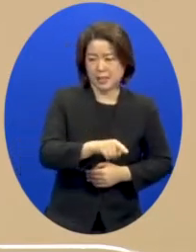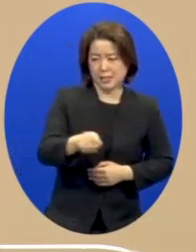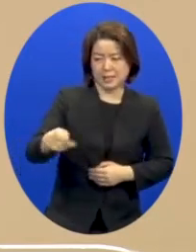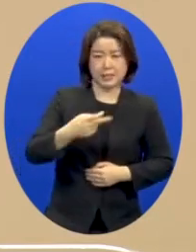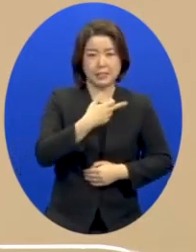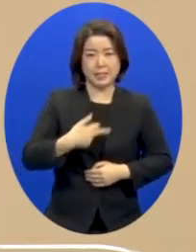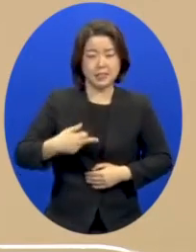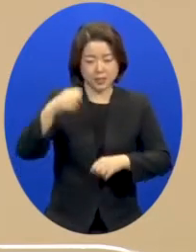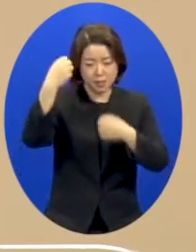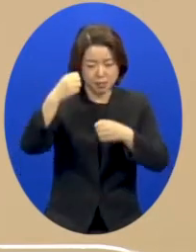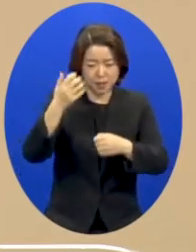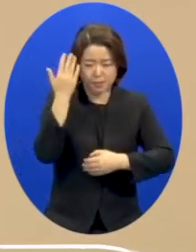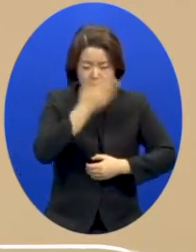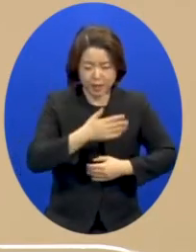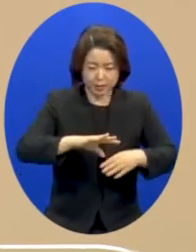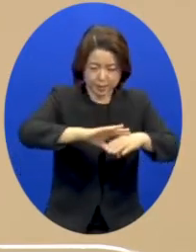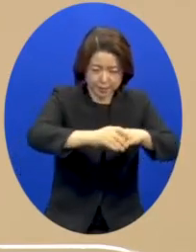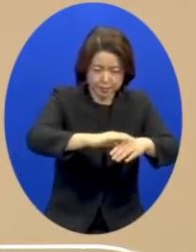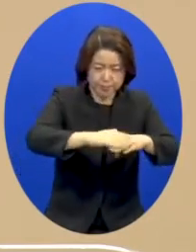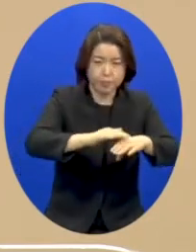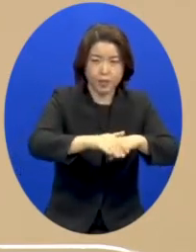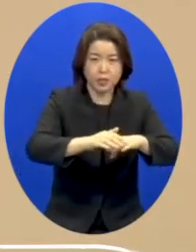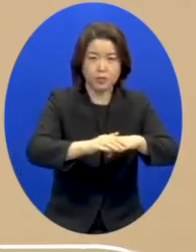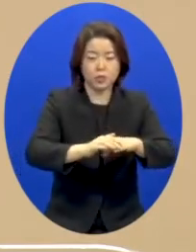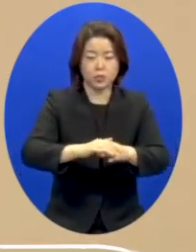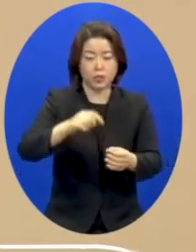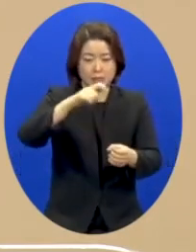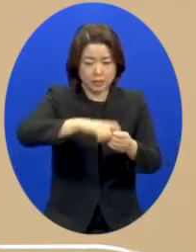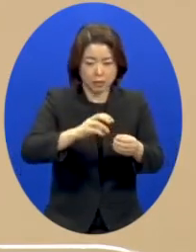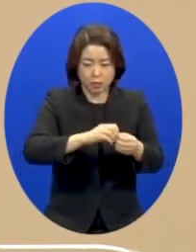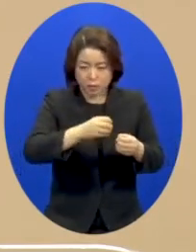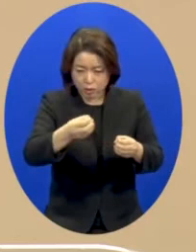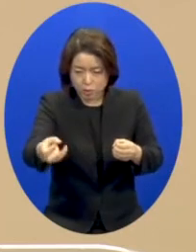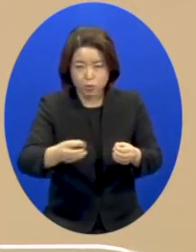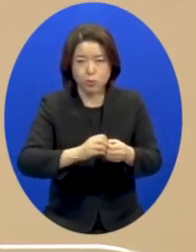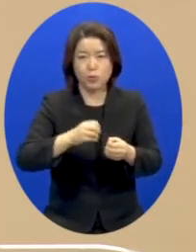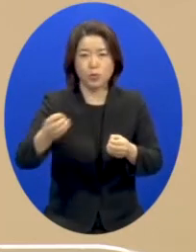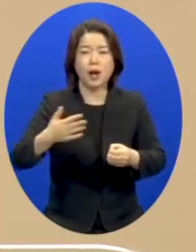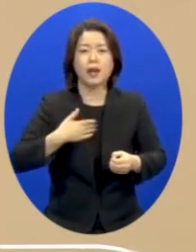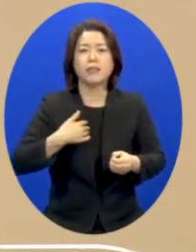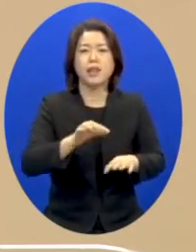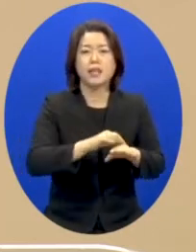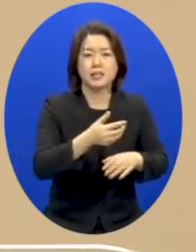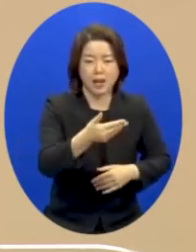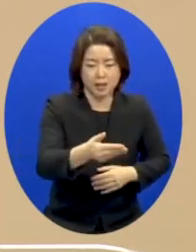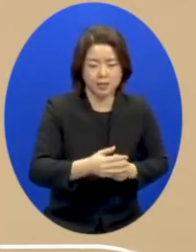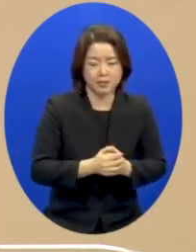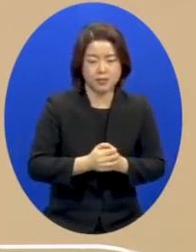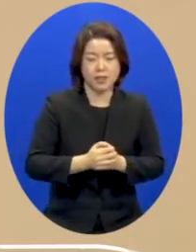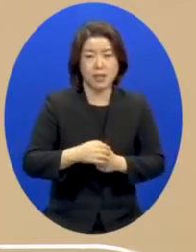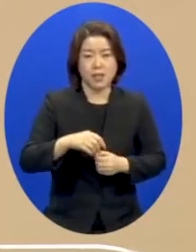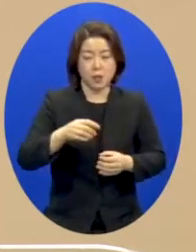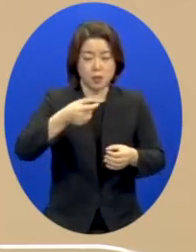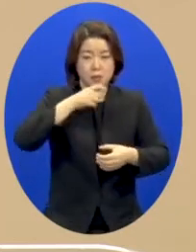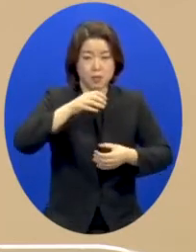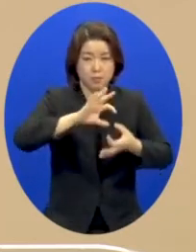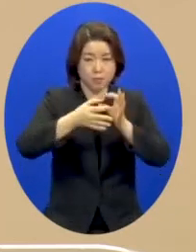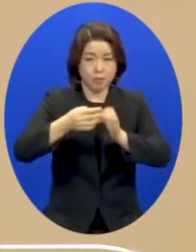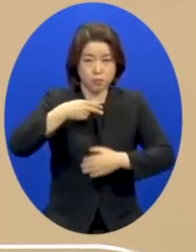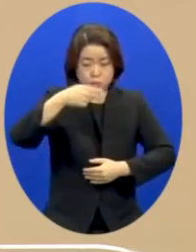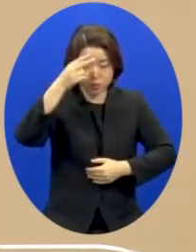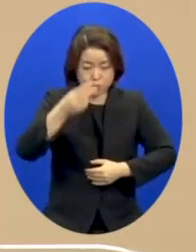씻기시고 제자들에게 떡을 떼어주면 내 살이라, 피를 포도주를 주면 내 피라고 하시면서